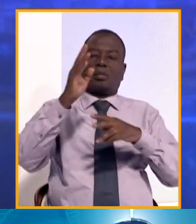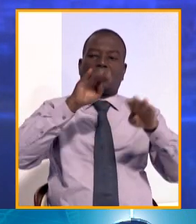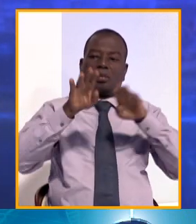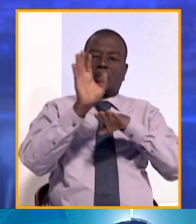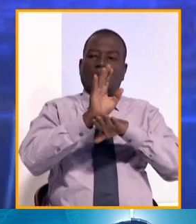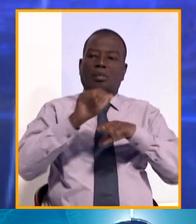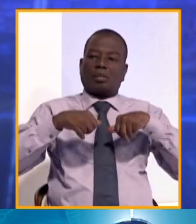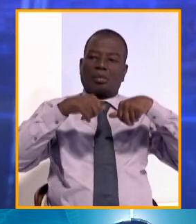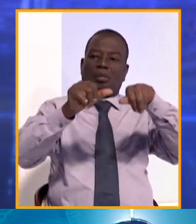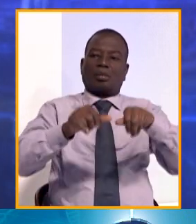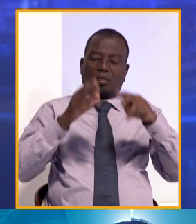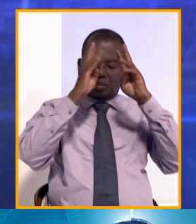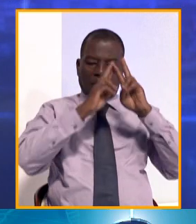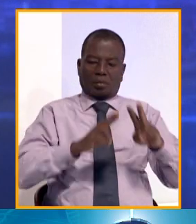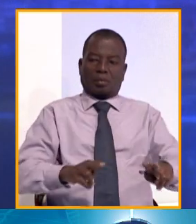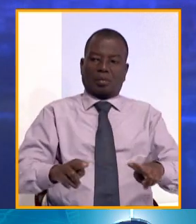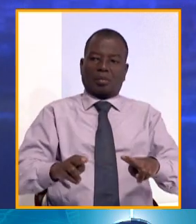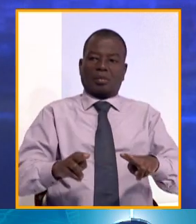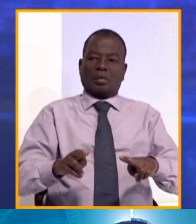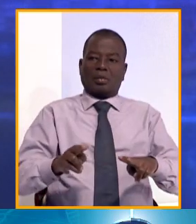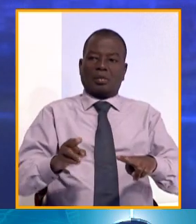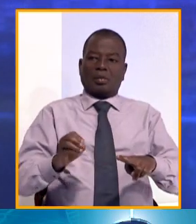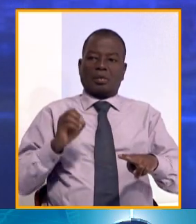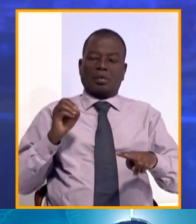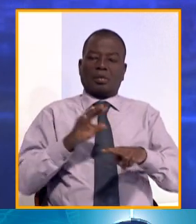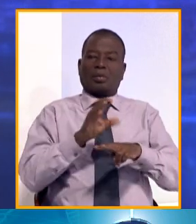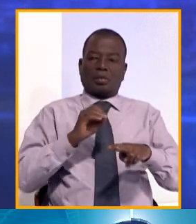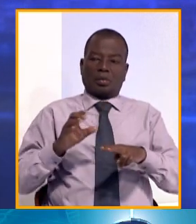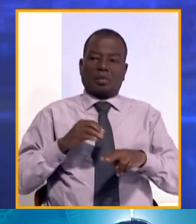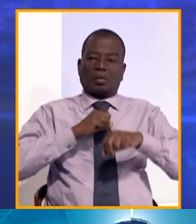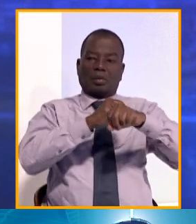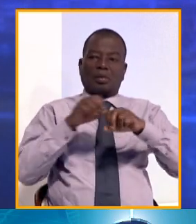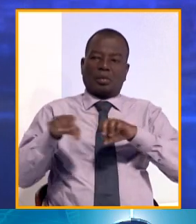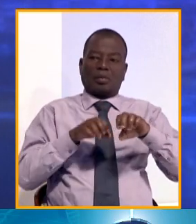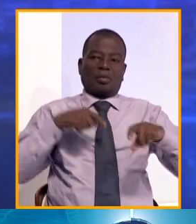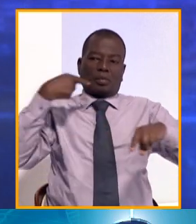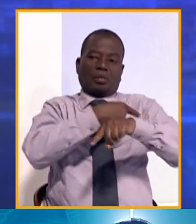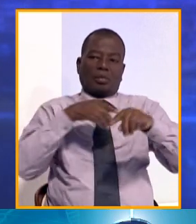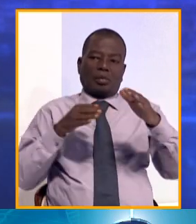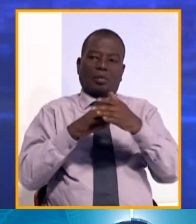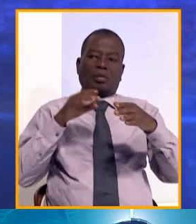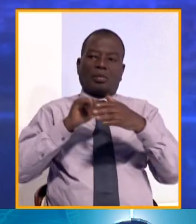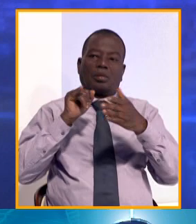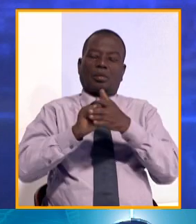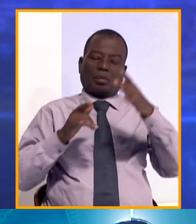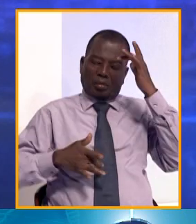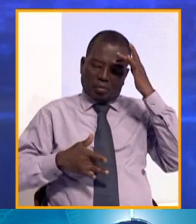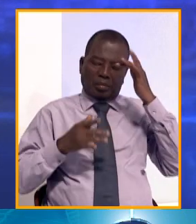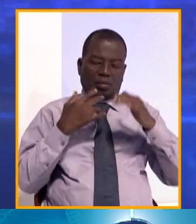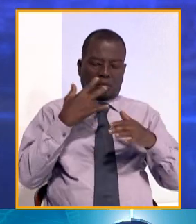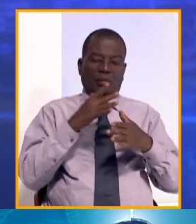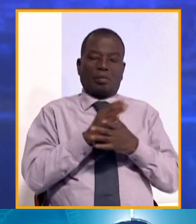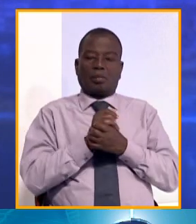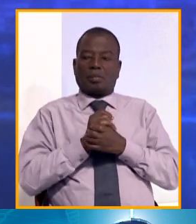à continuer de respecter les consignes de protection et à se faire vacciner contre cette maladie. On écoute le communiqué du